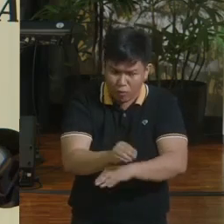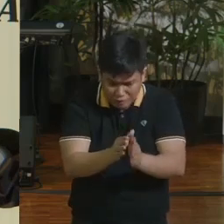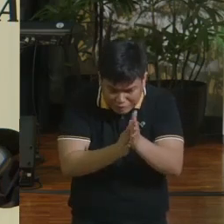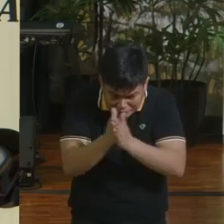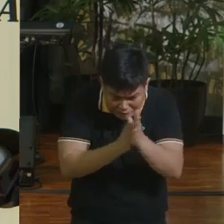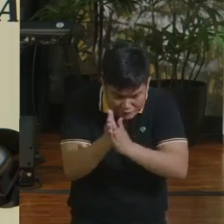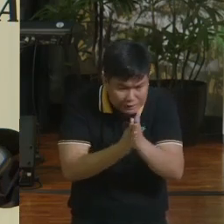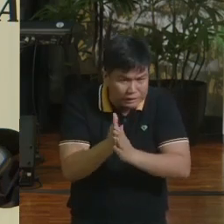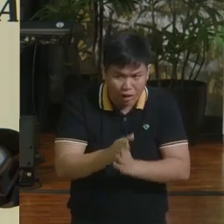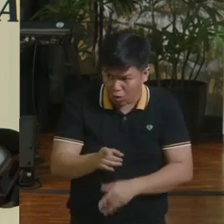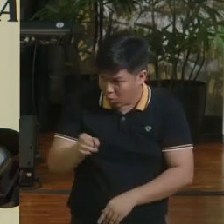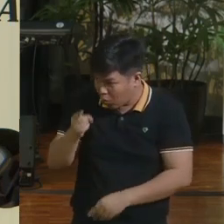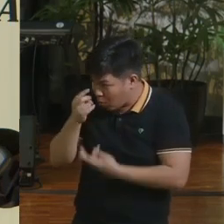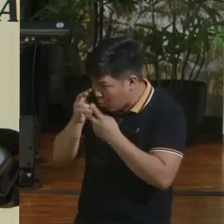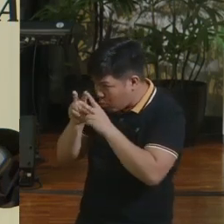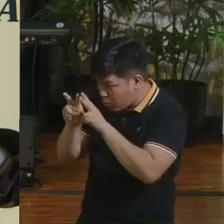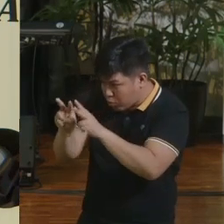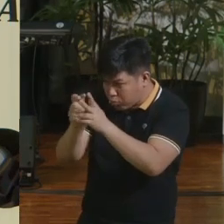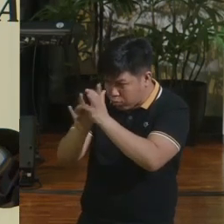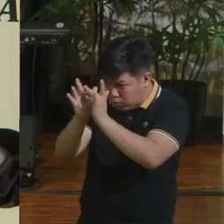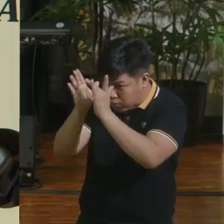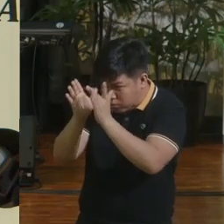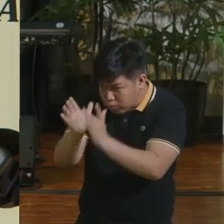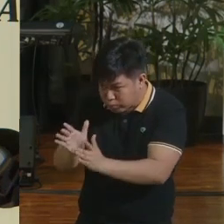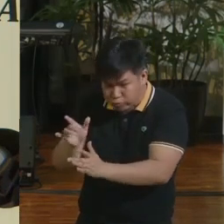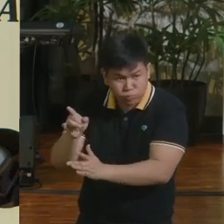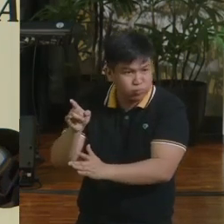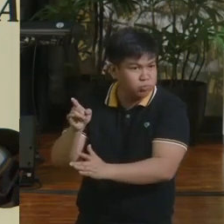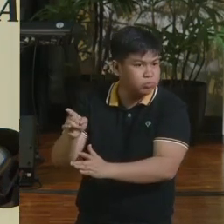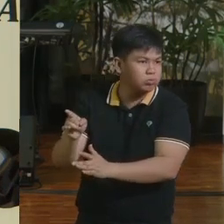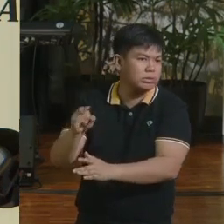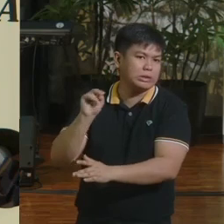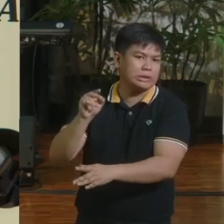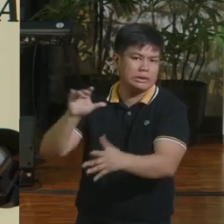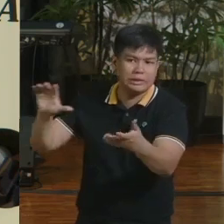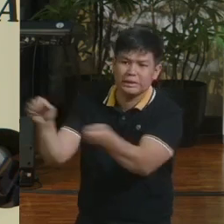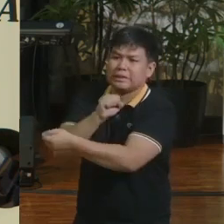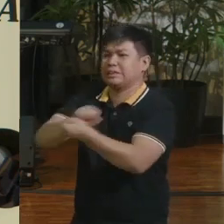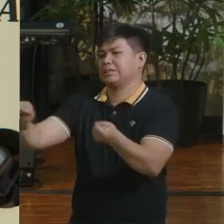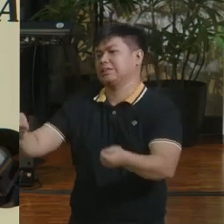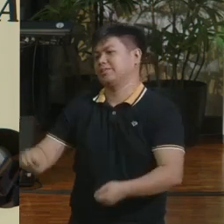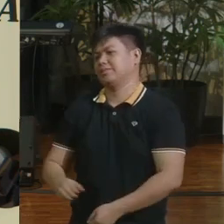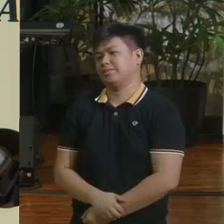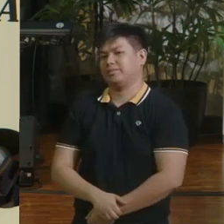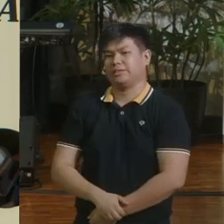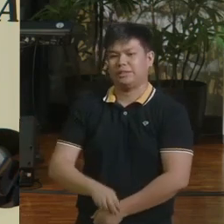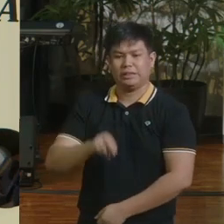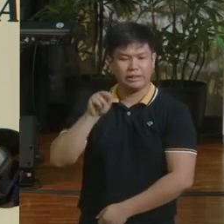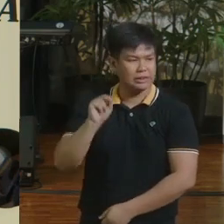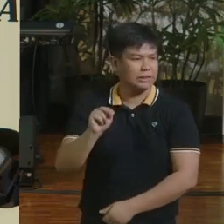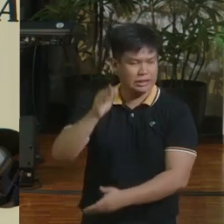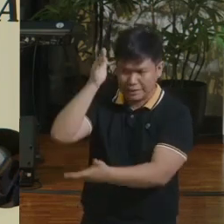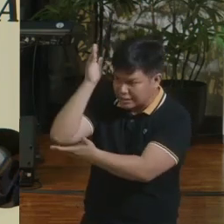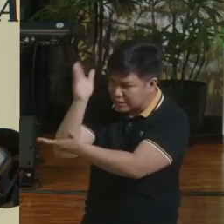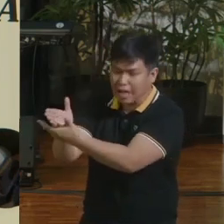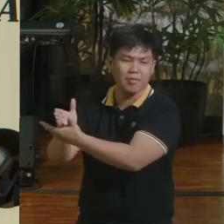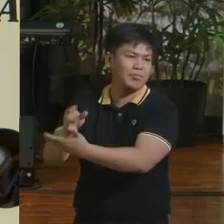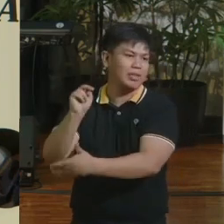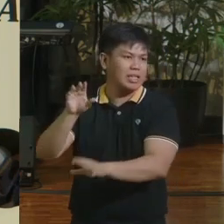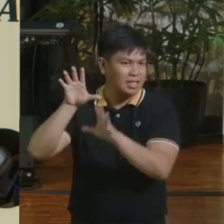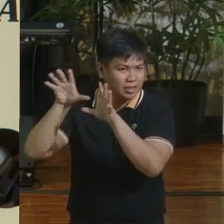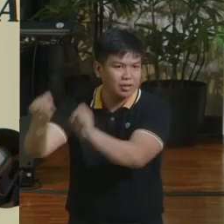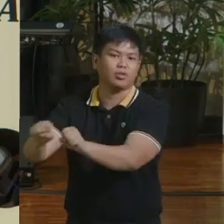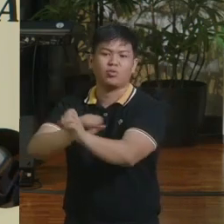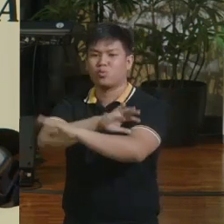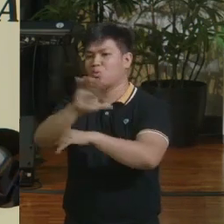itong bagong kumakalat na daan, the way. Kailangan kong iaresto